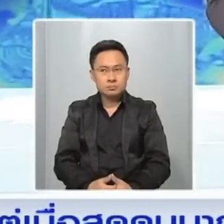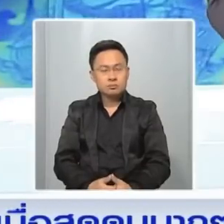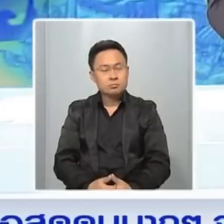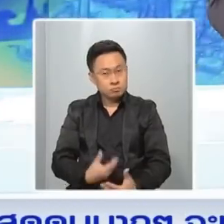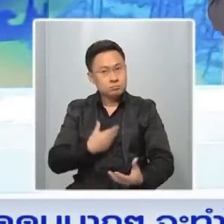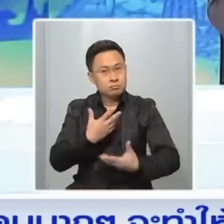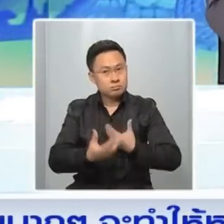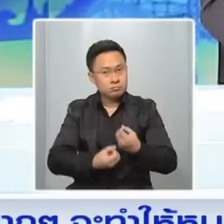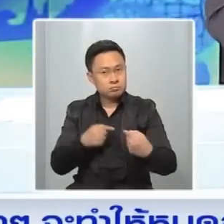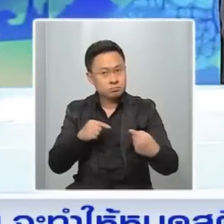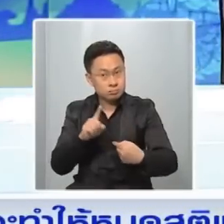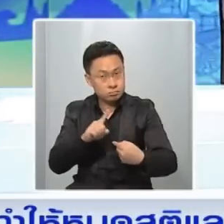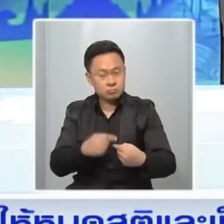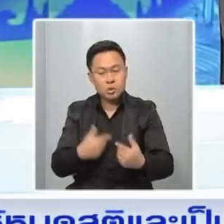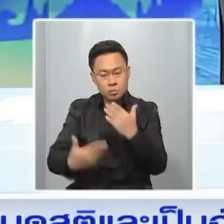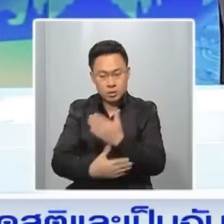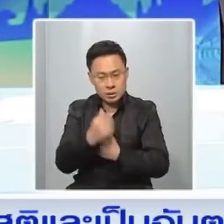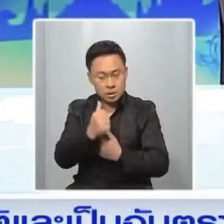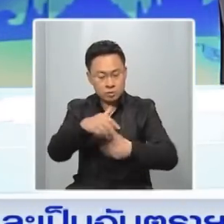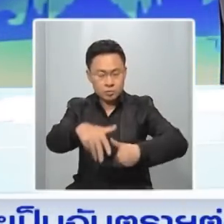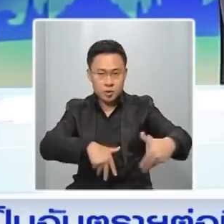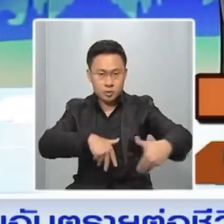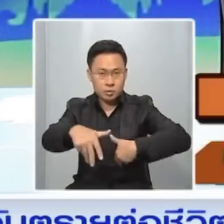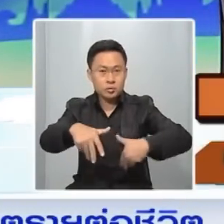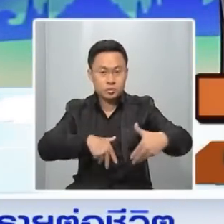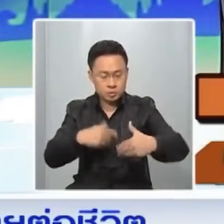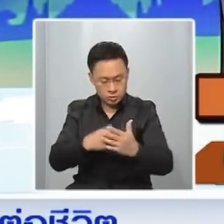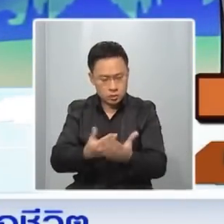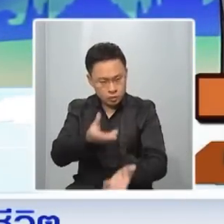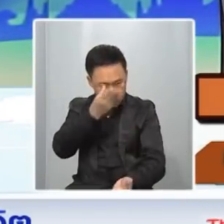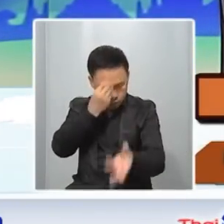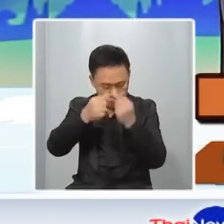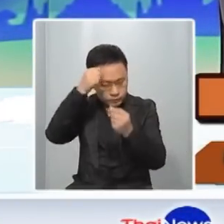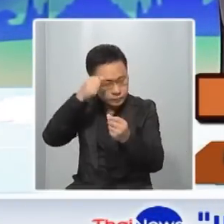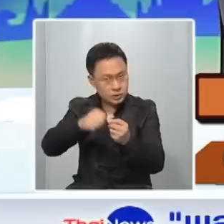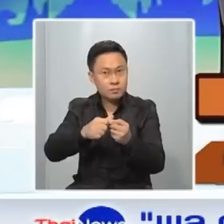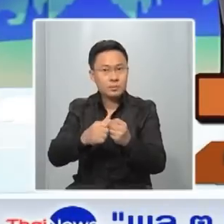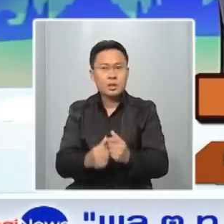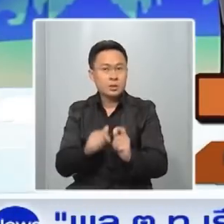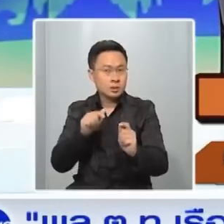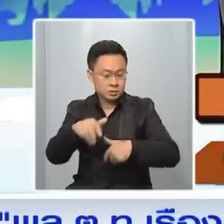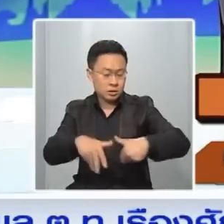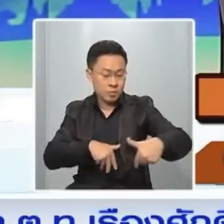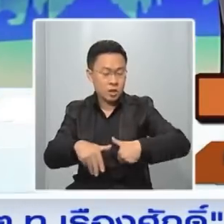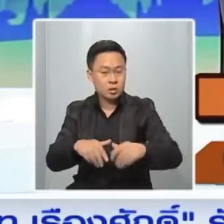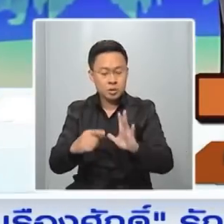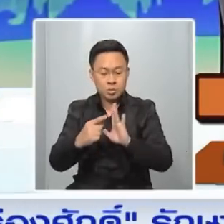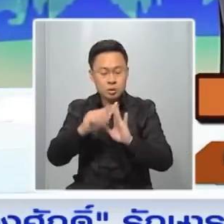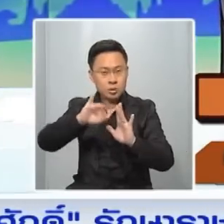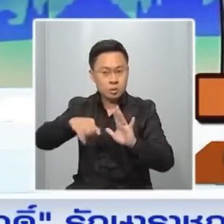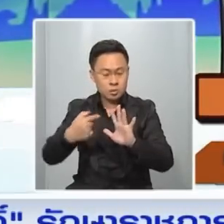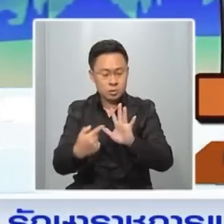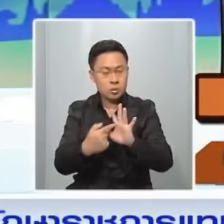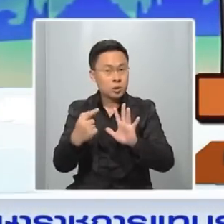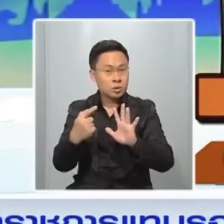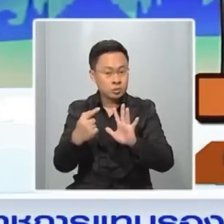ว่าเป็นมหามงคลนะครับกับชาวบ้านก็ซาบซึ้งนะฮะชาวบ้านเจาะบากงอำเภอสุไหงโกลกจังหวัดน